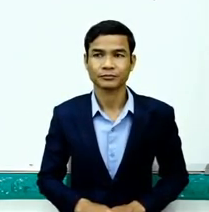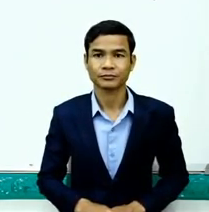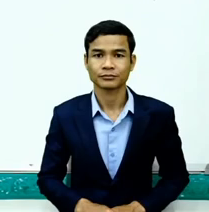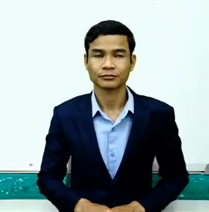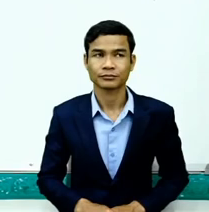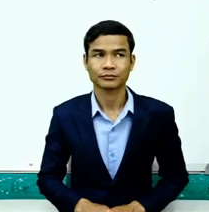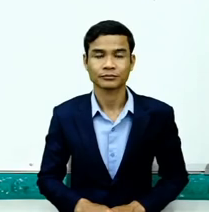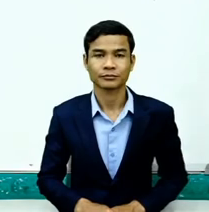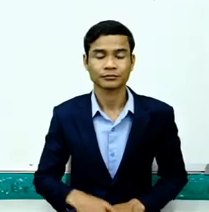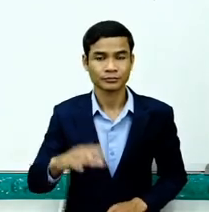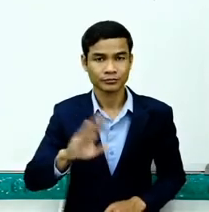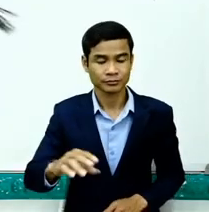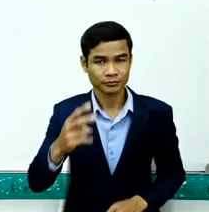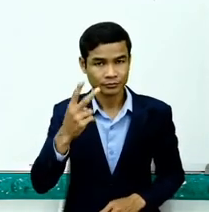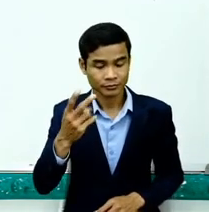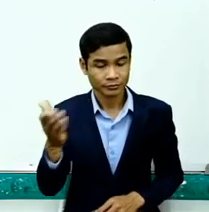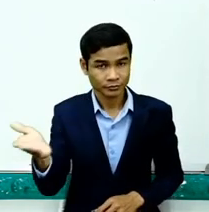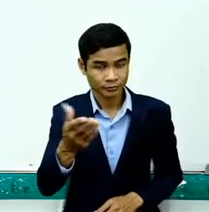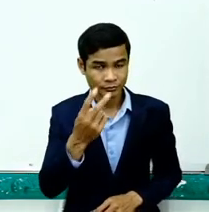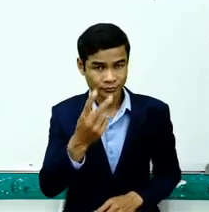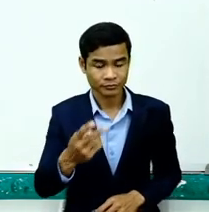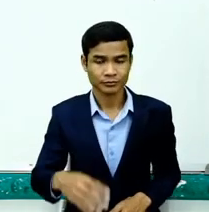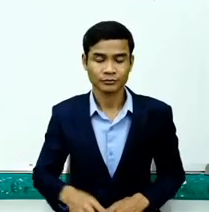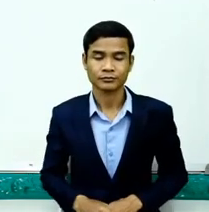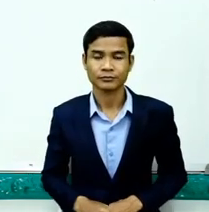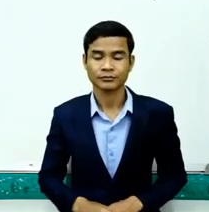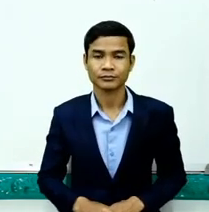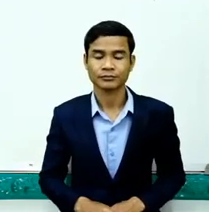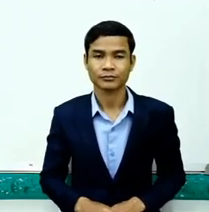cha ta kon meul meul